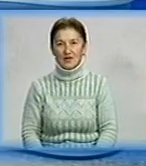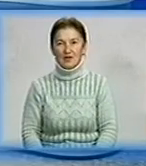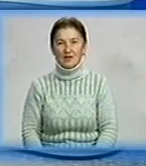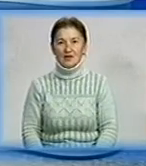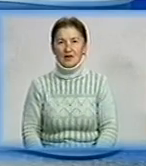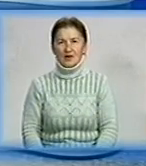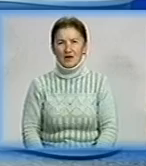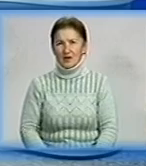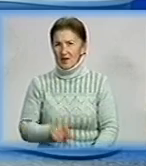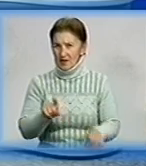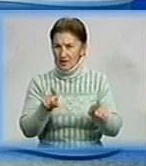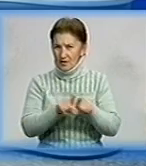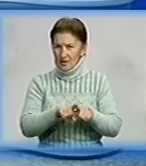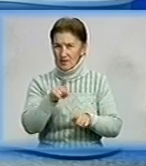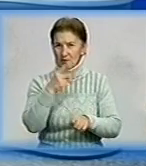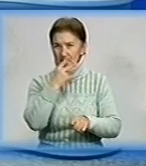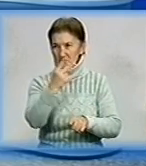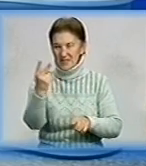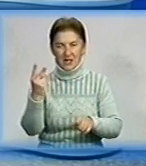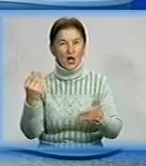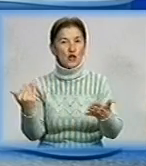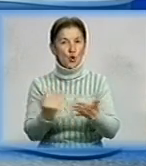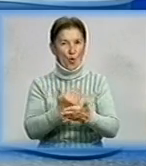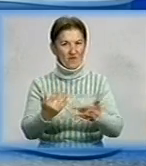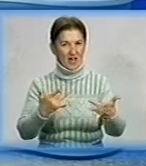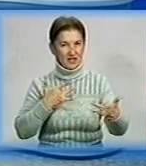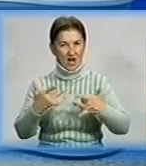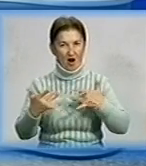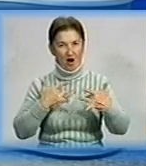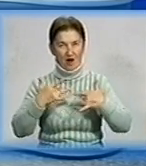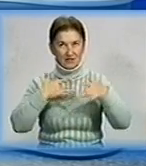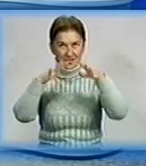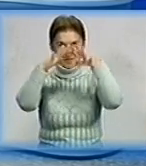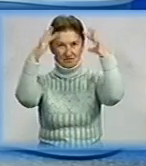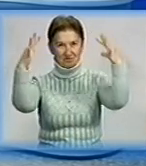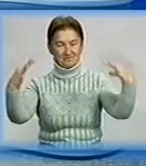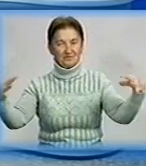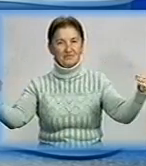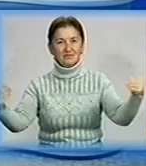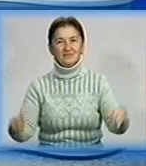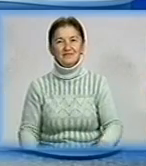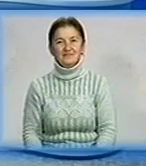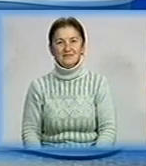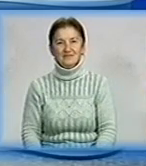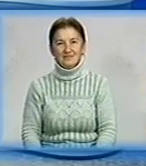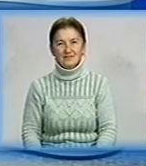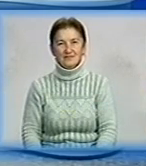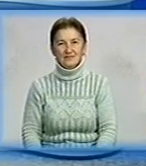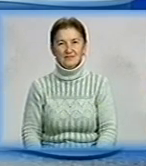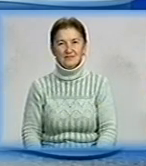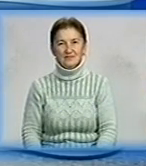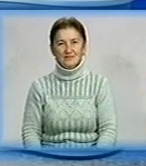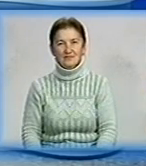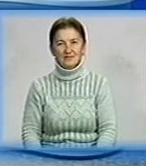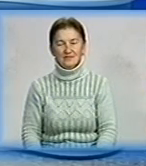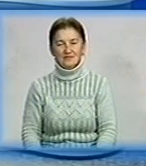is just going to be Мы open, также the посетили Winter новый театр. Theater. Okay. So I think my very